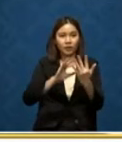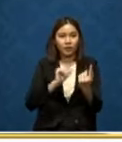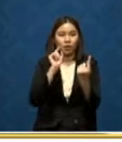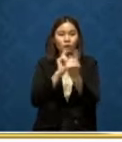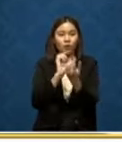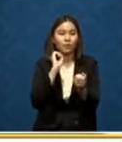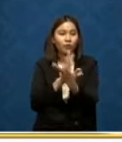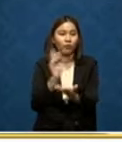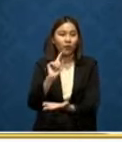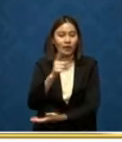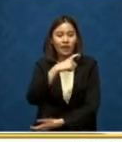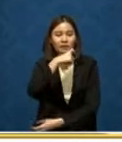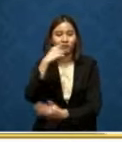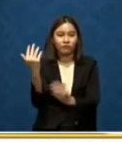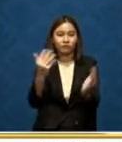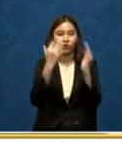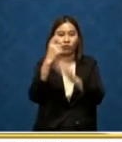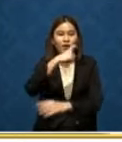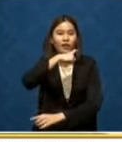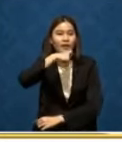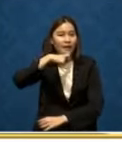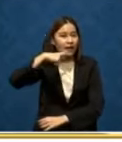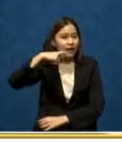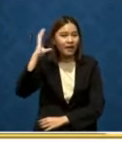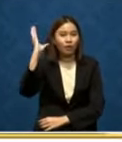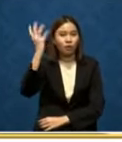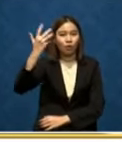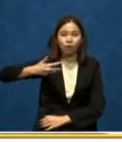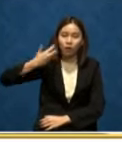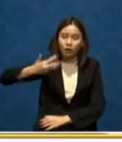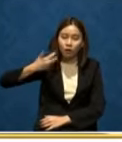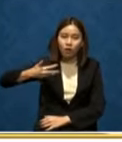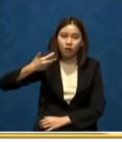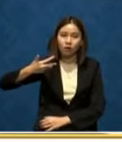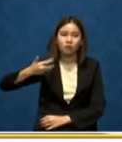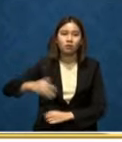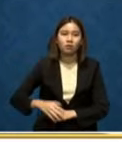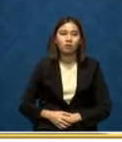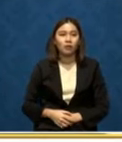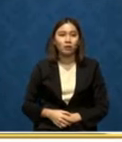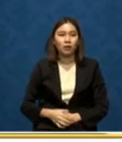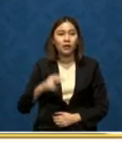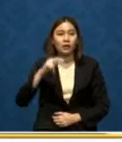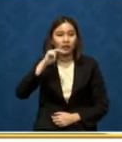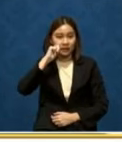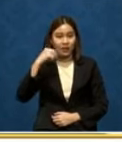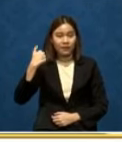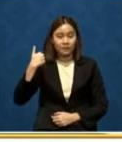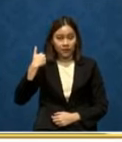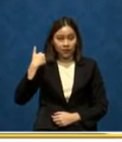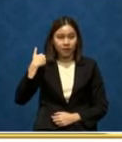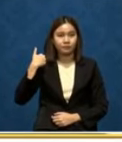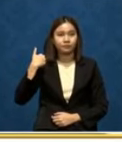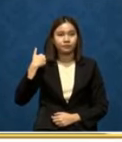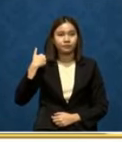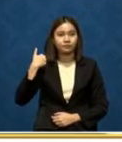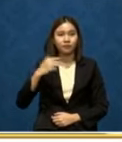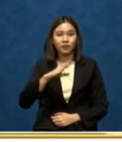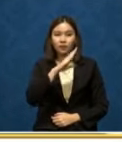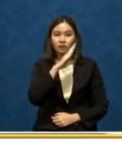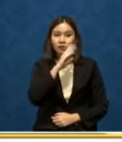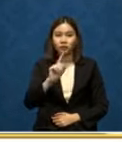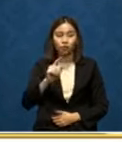ปัญหาเอวปัญหาภัยแล้งปัญหาโลกร้อนจริงอยู่ครับว่าเรามีน้ำในผิวดินแต่ถ้า